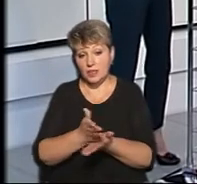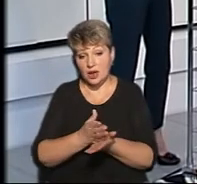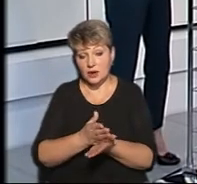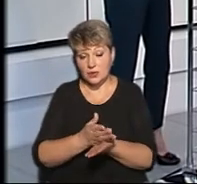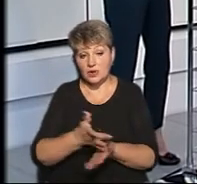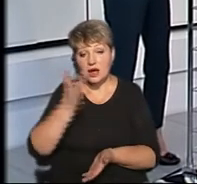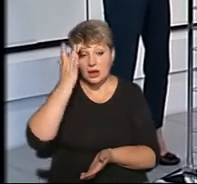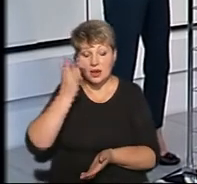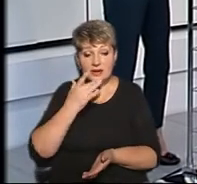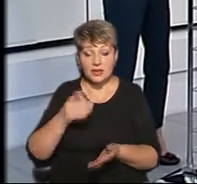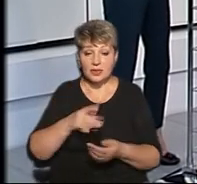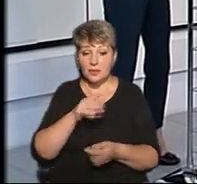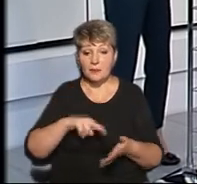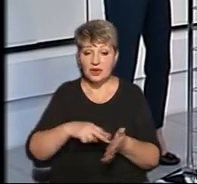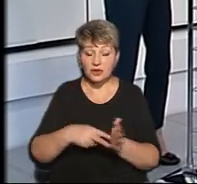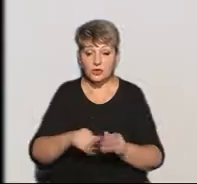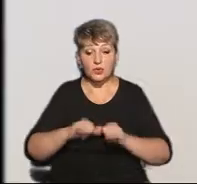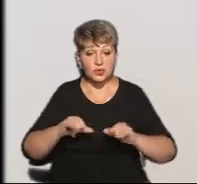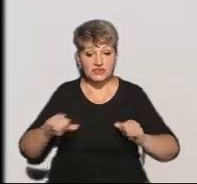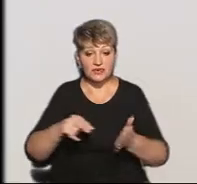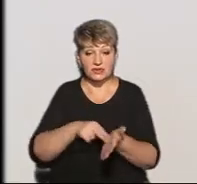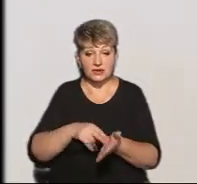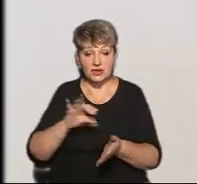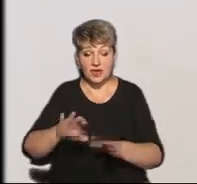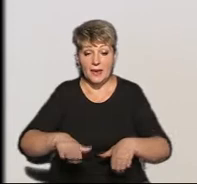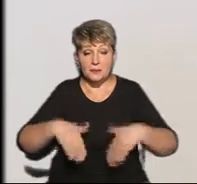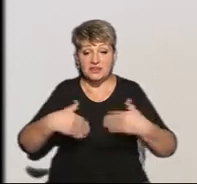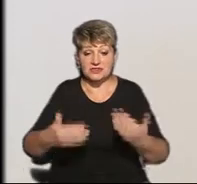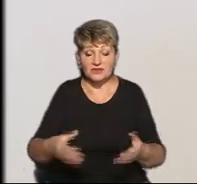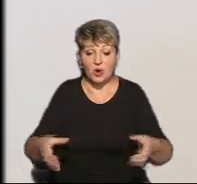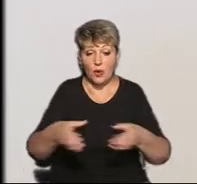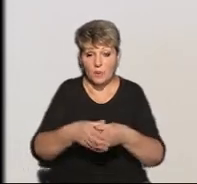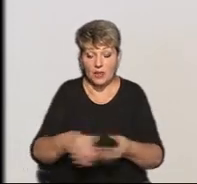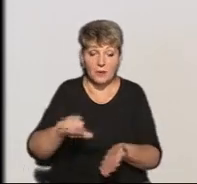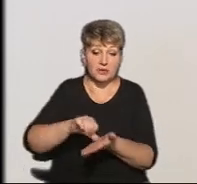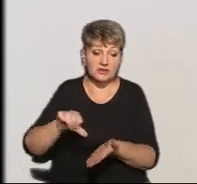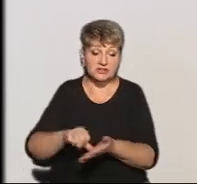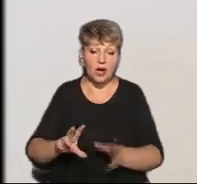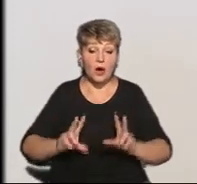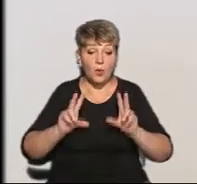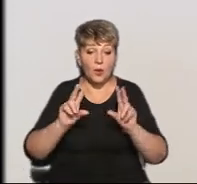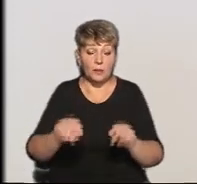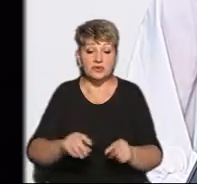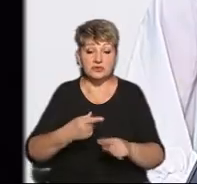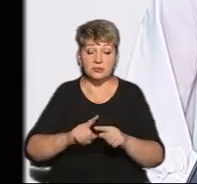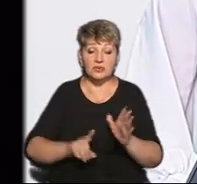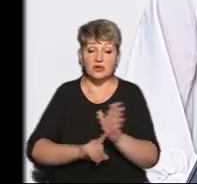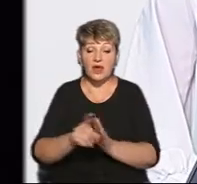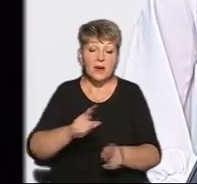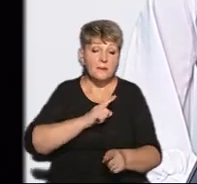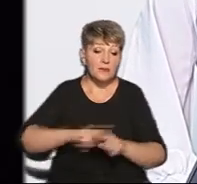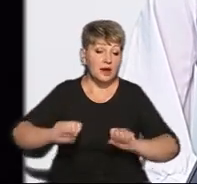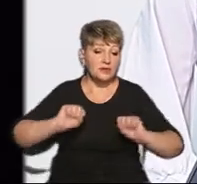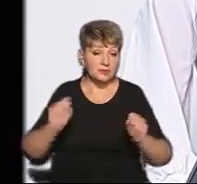час презентації регіонального плану розвитку Черкащини та представлення команди «Слуги народу» представники партії обіцяли запустити швидкісний потяг